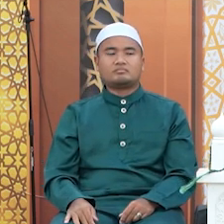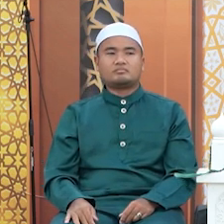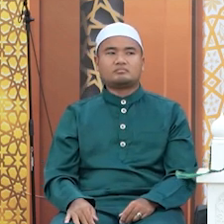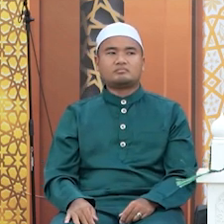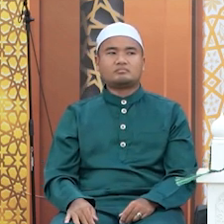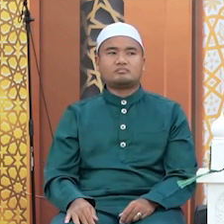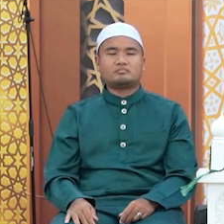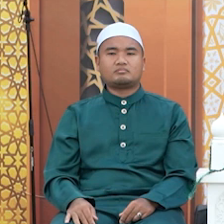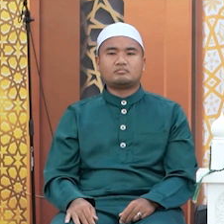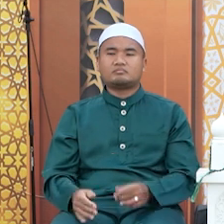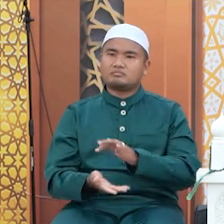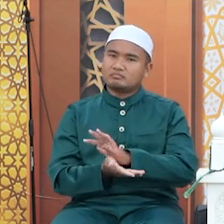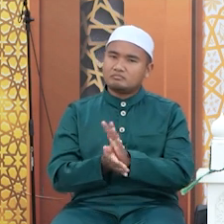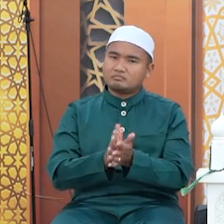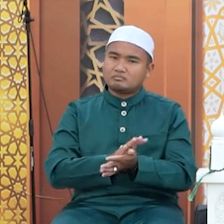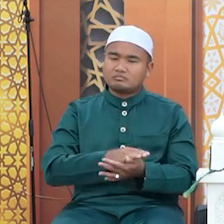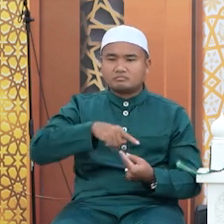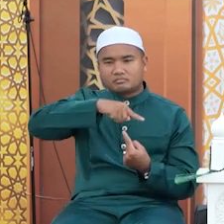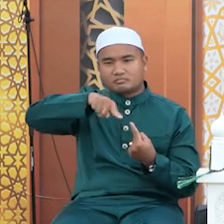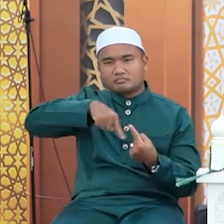Lalu bila saya dengar cara cakap tu,